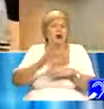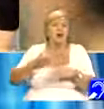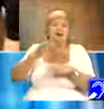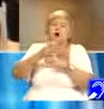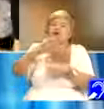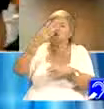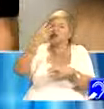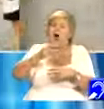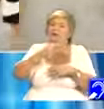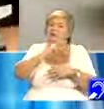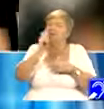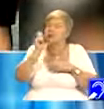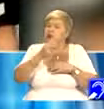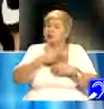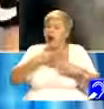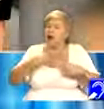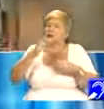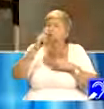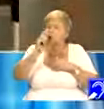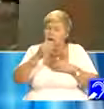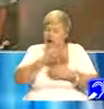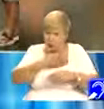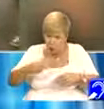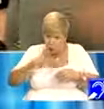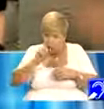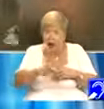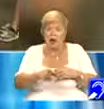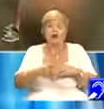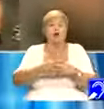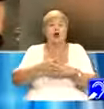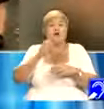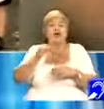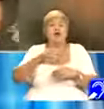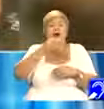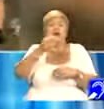Tribunalului București a decis că atât Mladin cât și locotenentul său să fie arestați pentru 30 de zile.